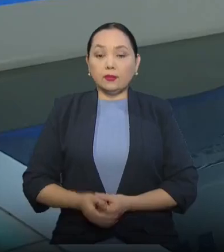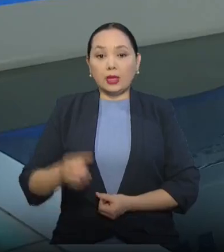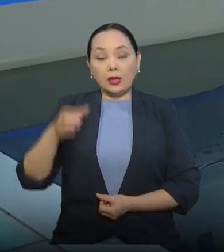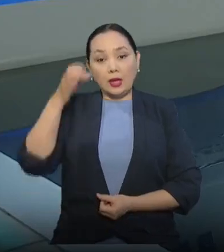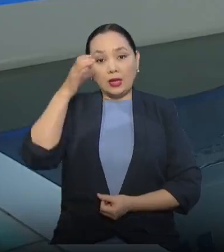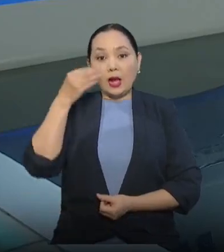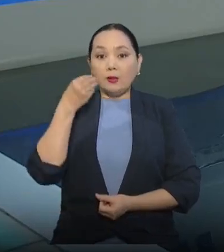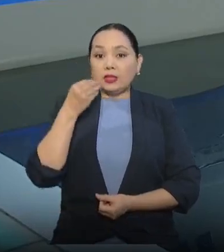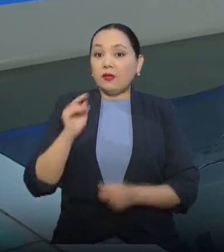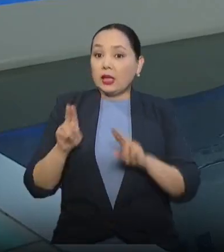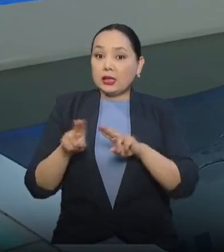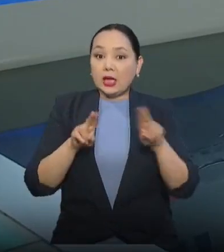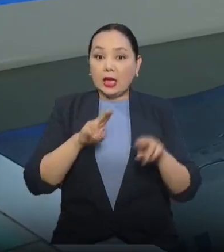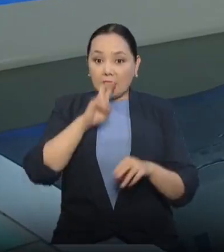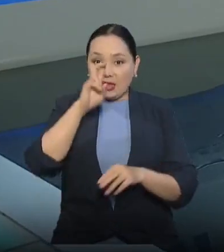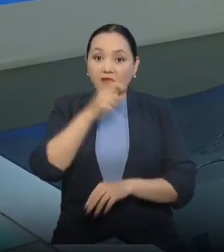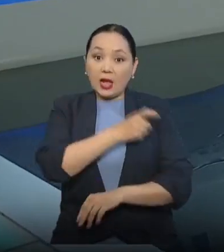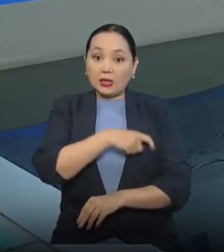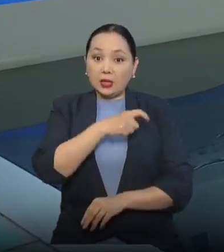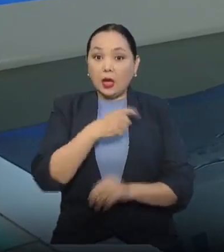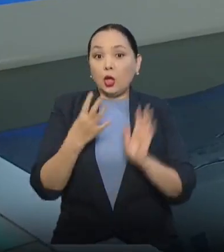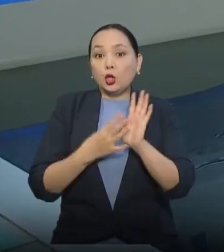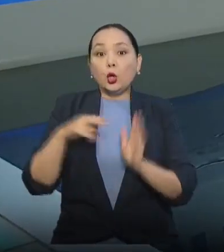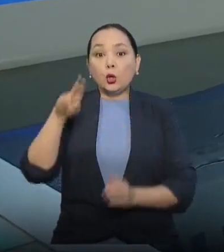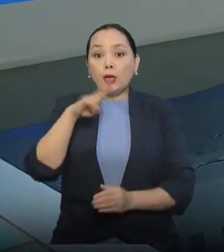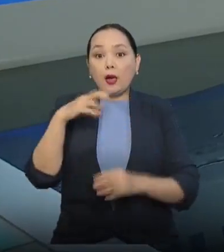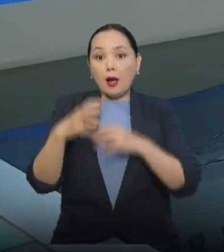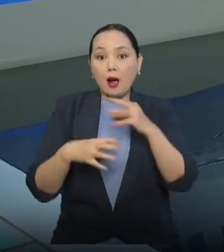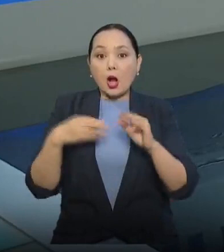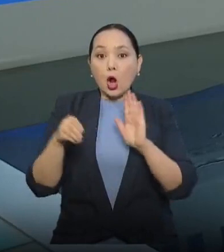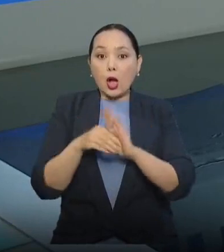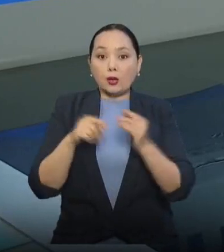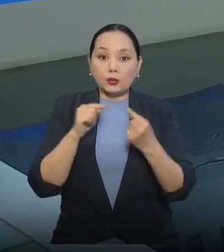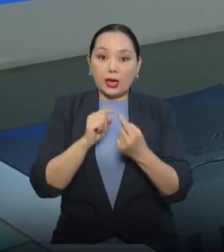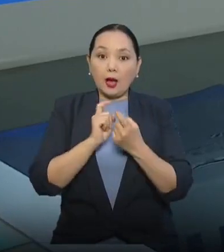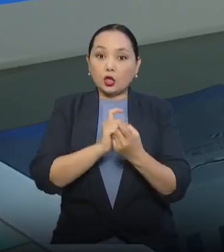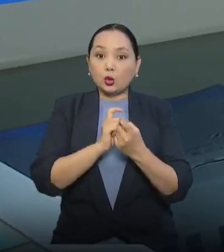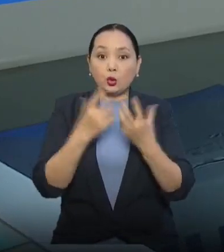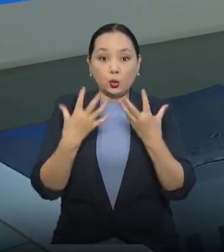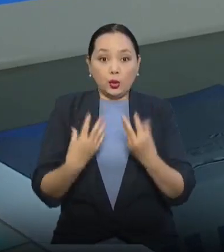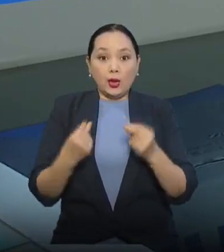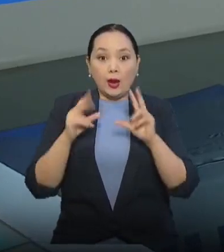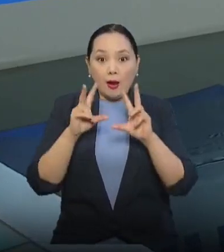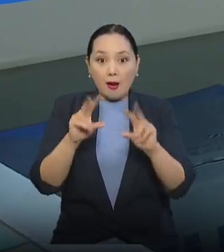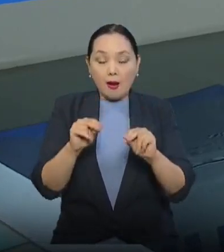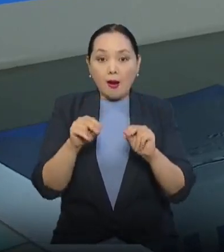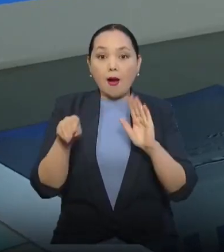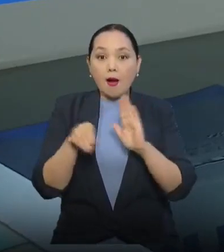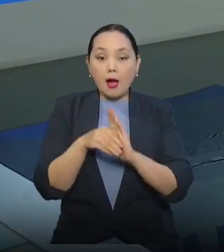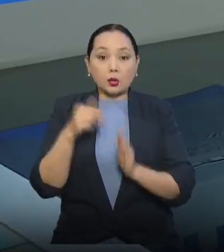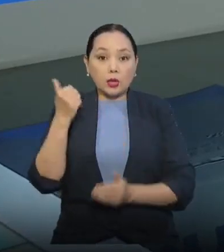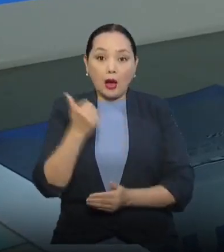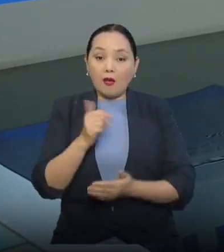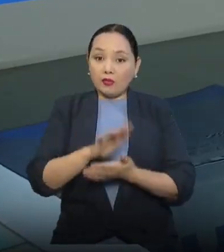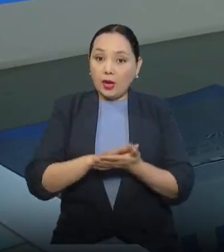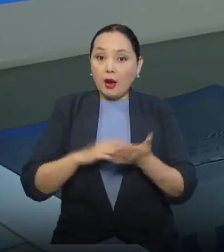Ta'lim sifatini nazorat qilish davlat inspeksiyasida 9-dekabr xalqaro korrupsiyaga qarshi kurashish kuniga bag'ishlangan aksel korrupsiya haftaligi